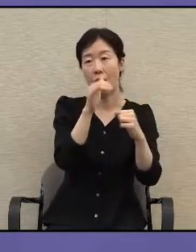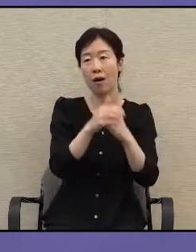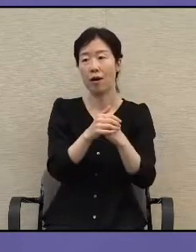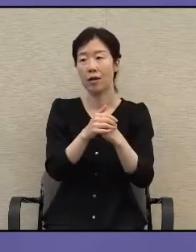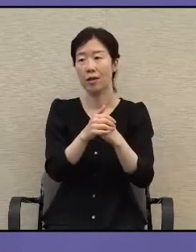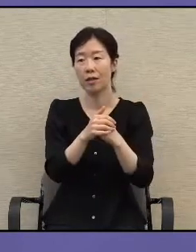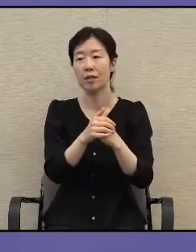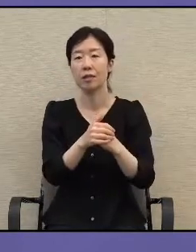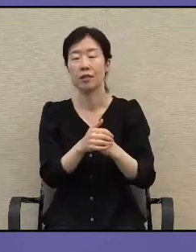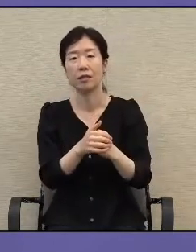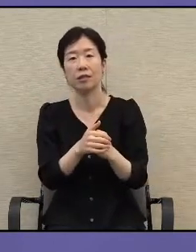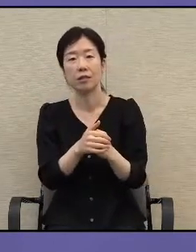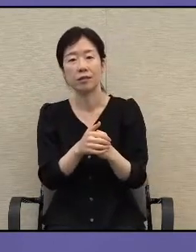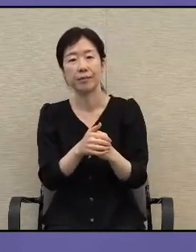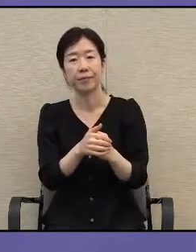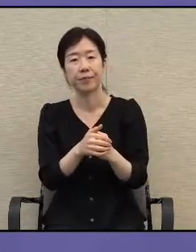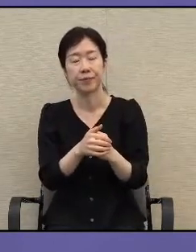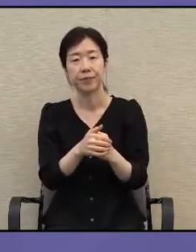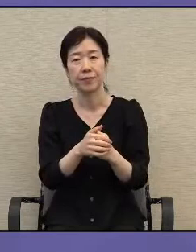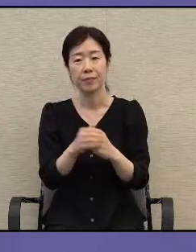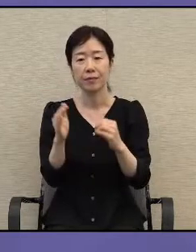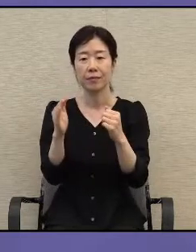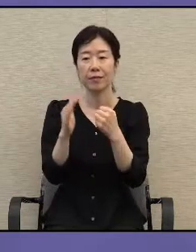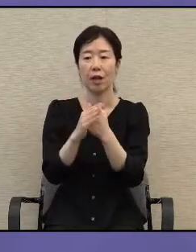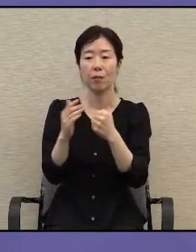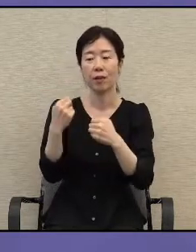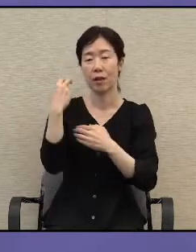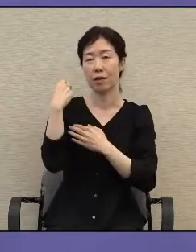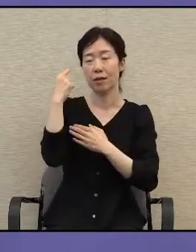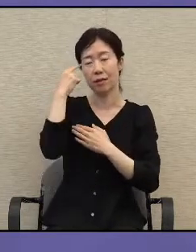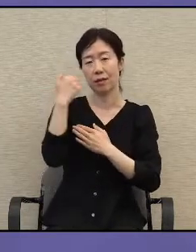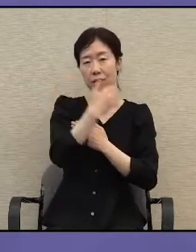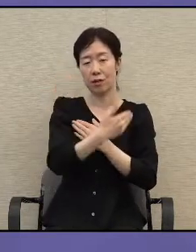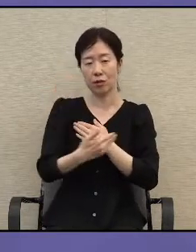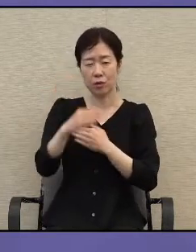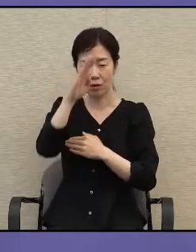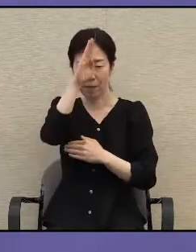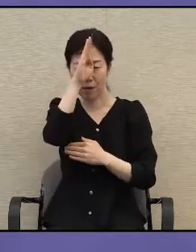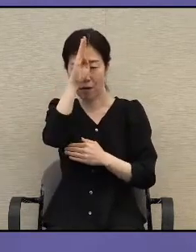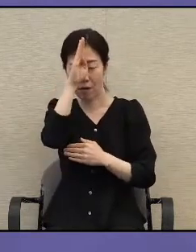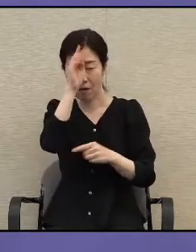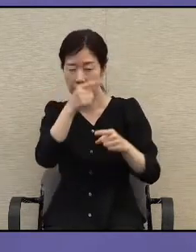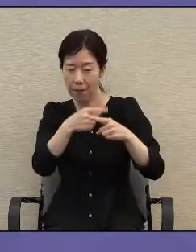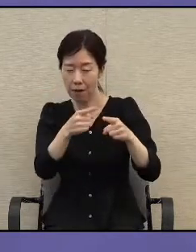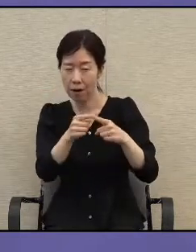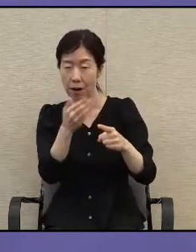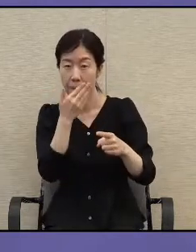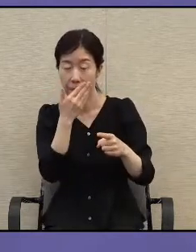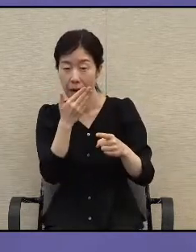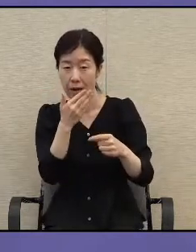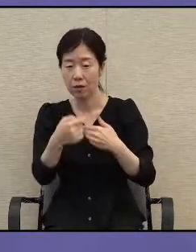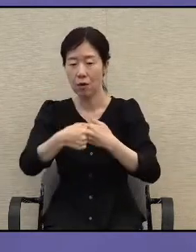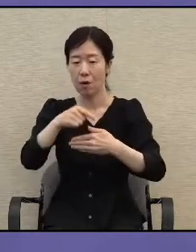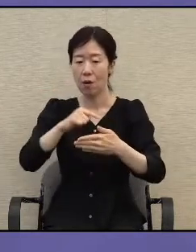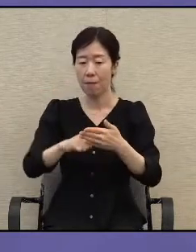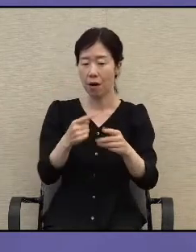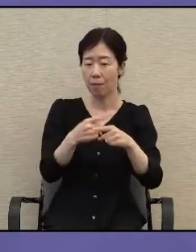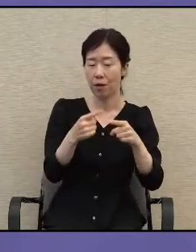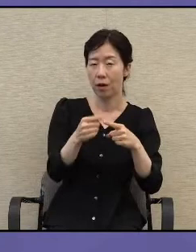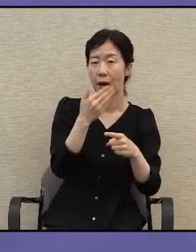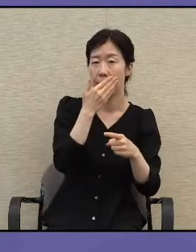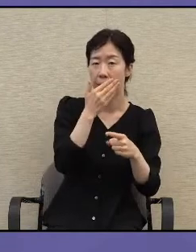역할들을 보면 실천 범위가 공통적으로 하고 있는 것이 정신질환 진단과 심리사회적 치료는 모두 공통입니다. 단